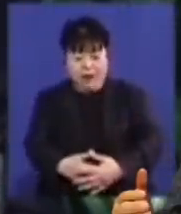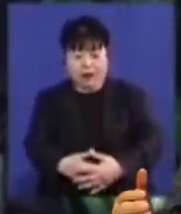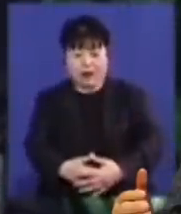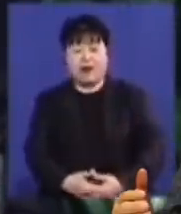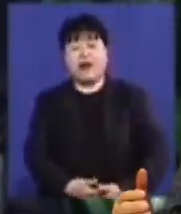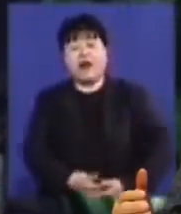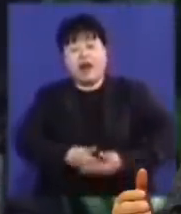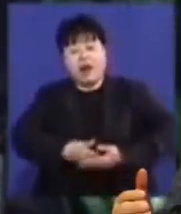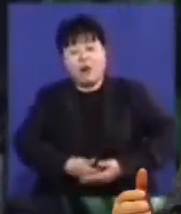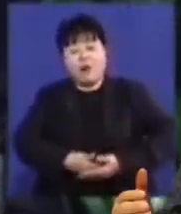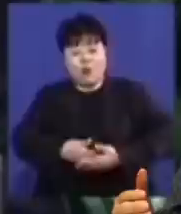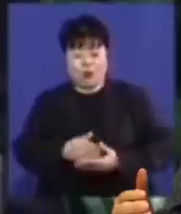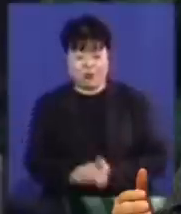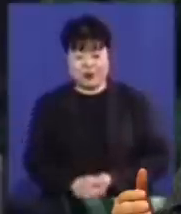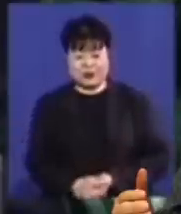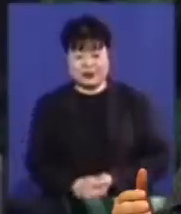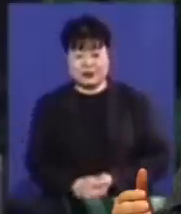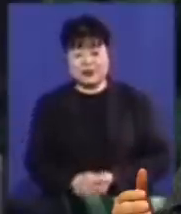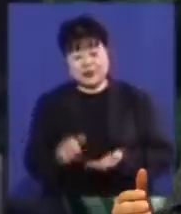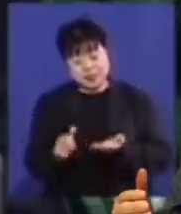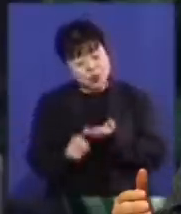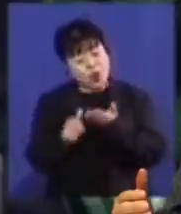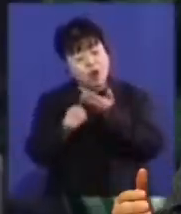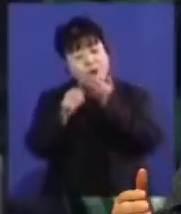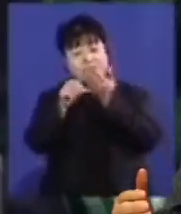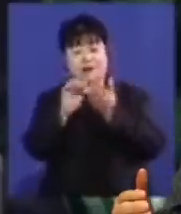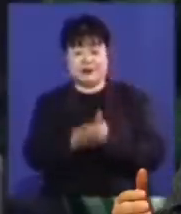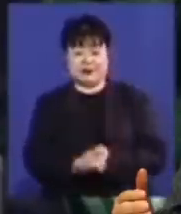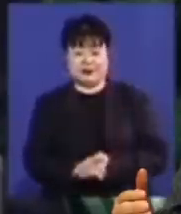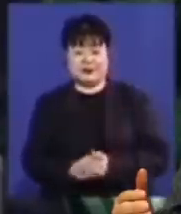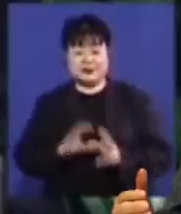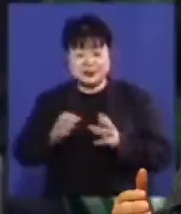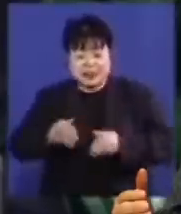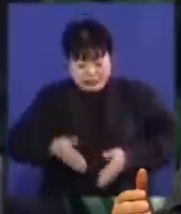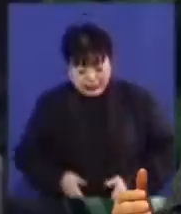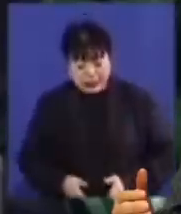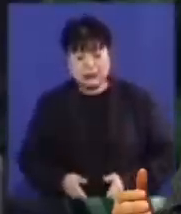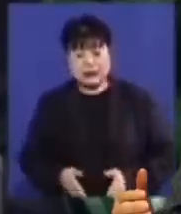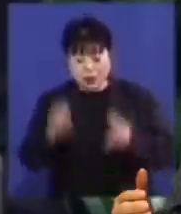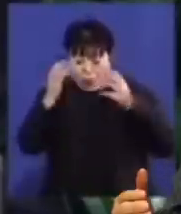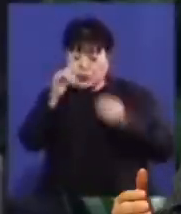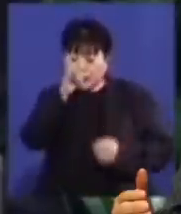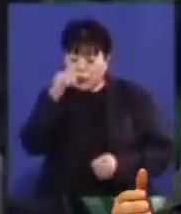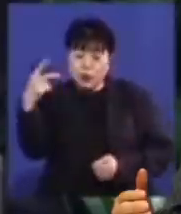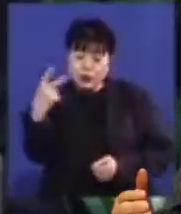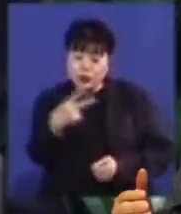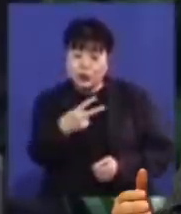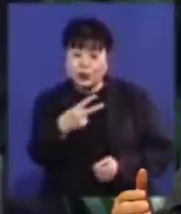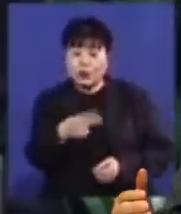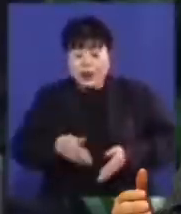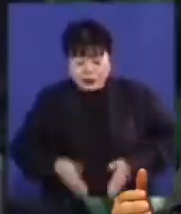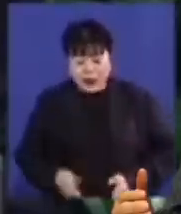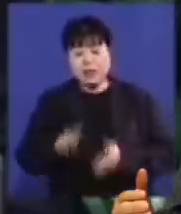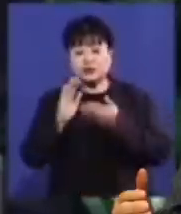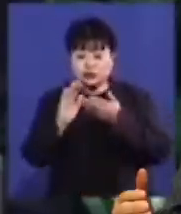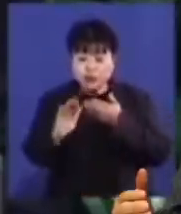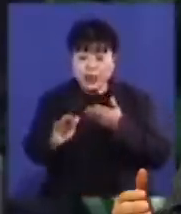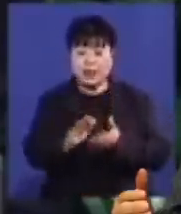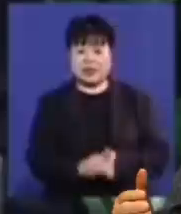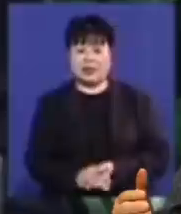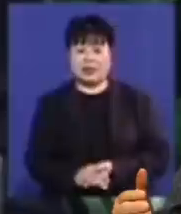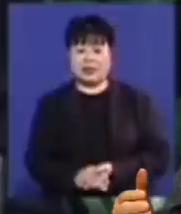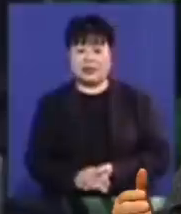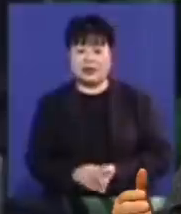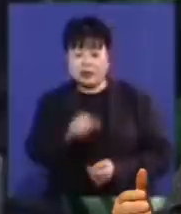안고서 키워 그를 세상에 낳는데도 고생하지만은 낳고 난 다음에